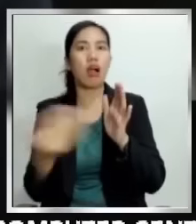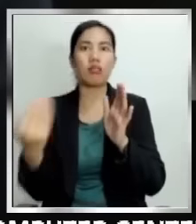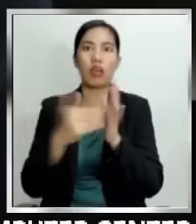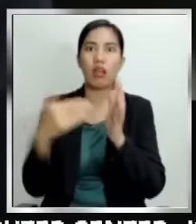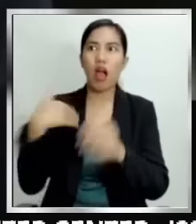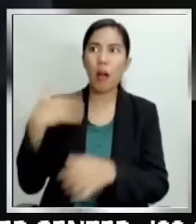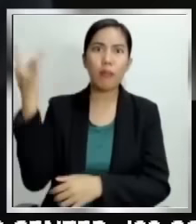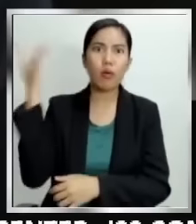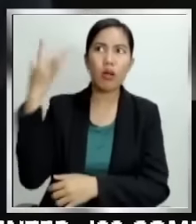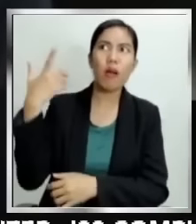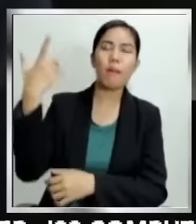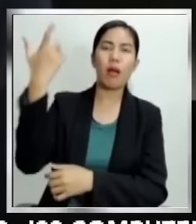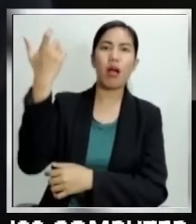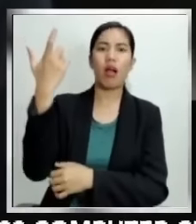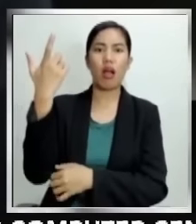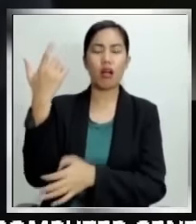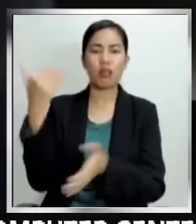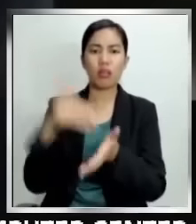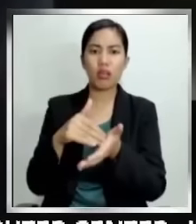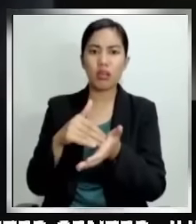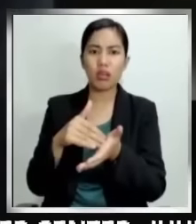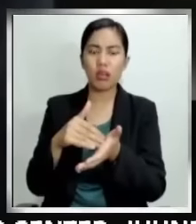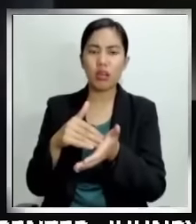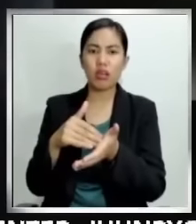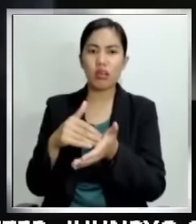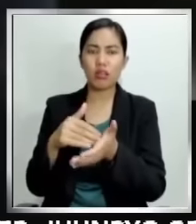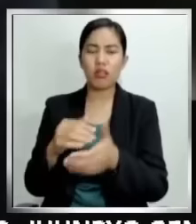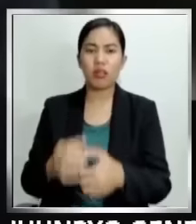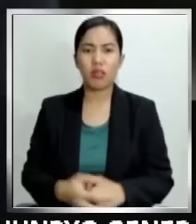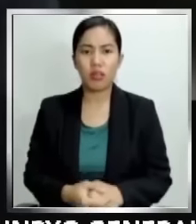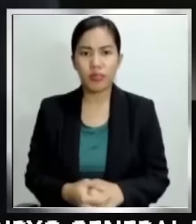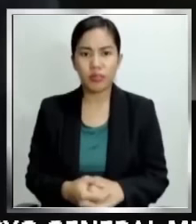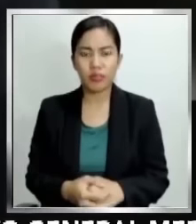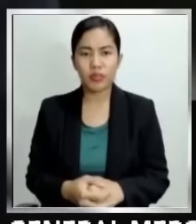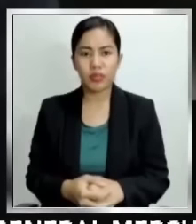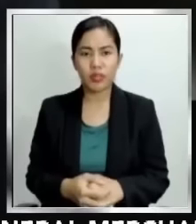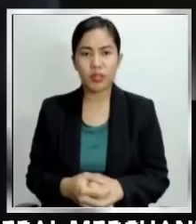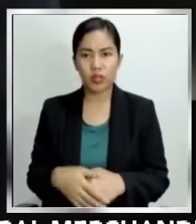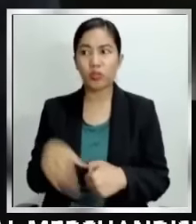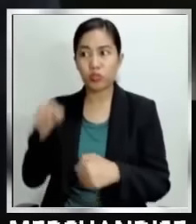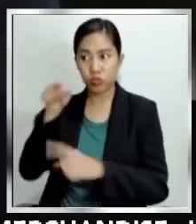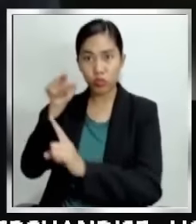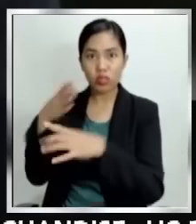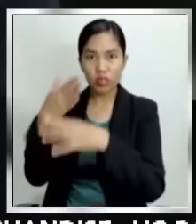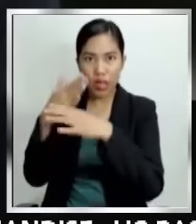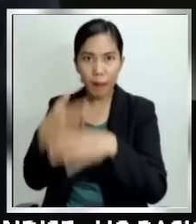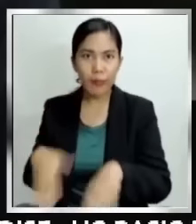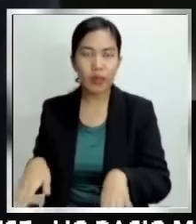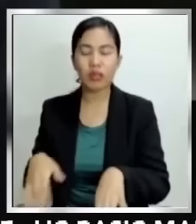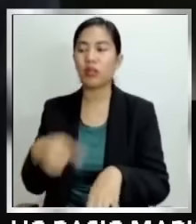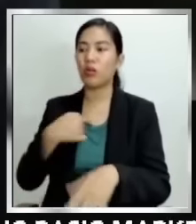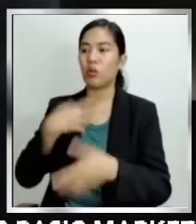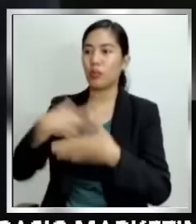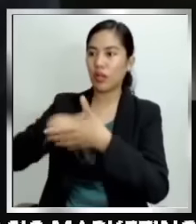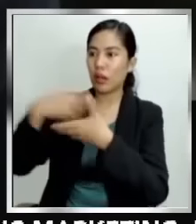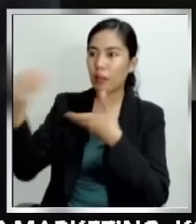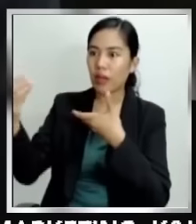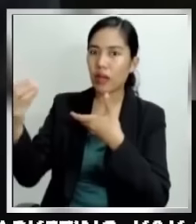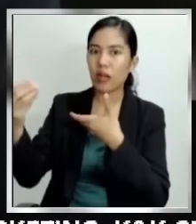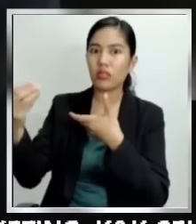putok. Sabi ko, ihi mo na ako. Tahimik lang siya. Tapos labas ko na putok siya uli. Sundan